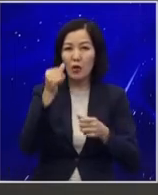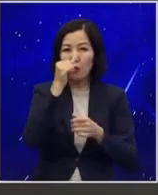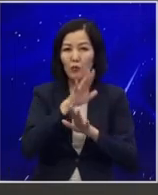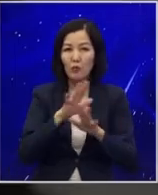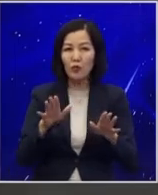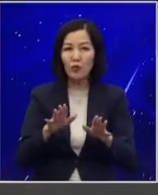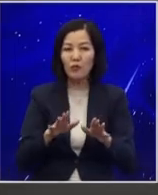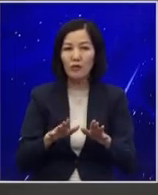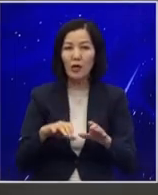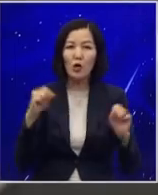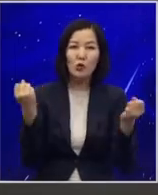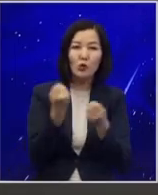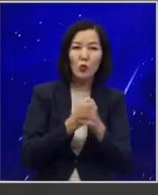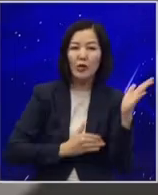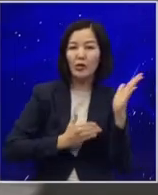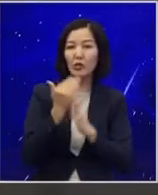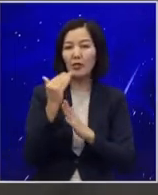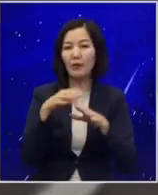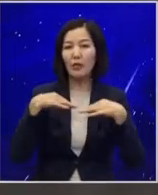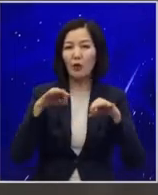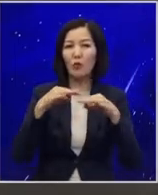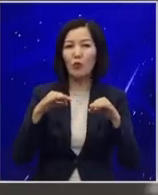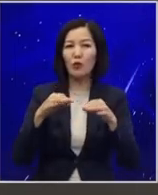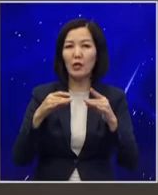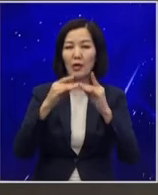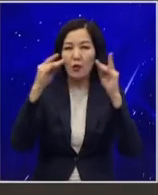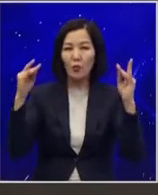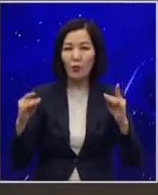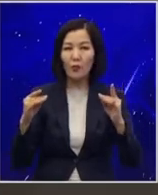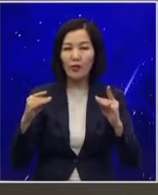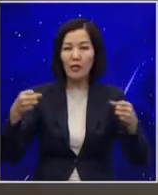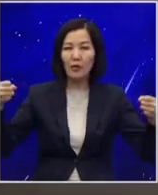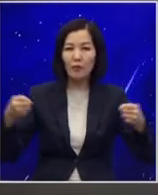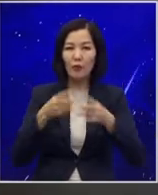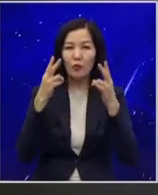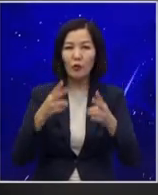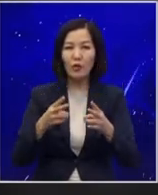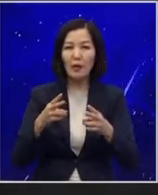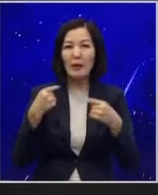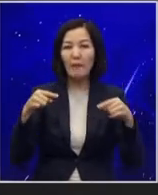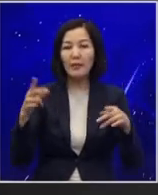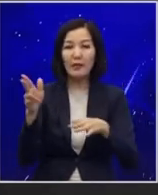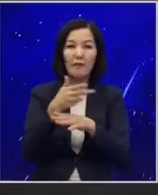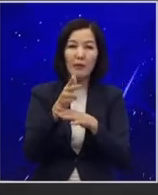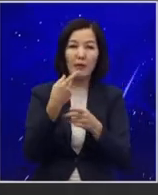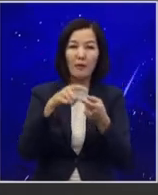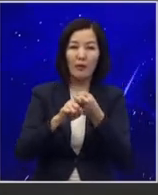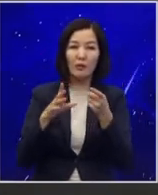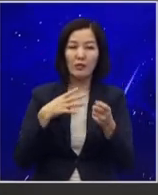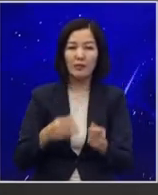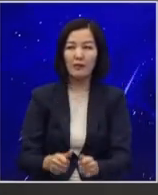еді. Жоғары жылдамдықта келе жатқан көліктің көпірдің бетонына соғылғаны басқа көліктің бейнекамерасына жазылып қалған.